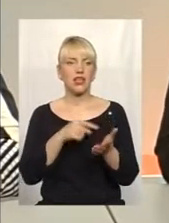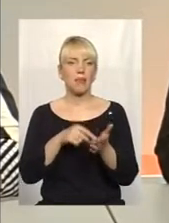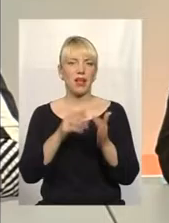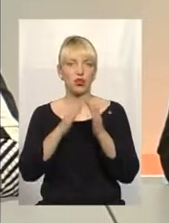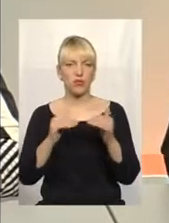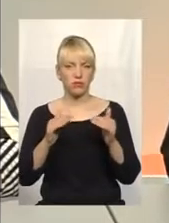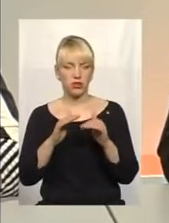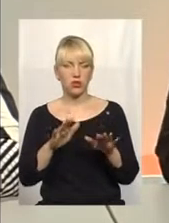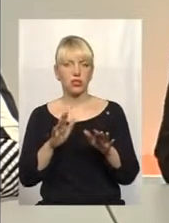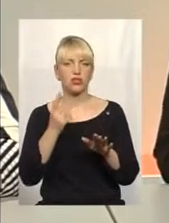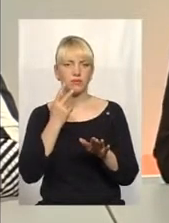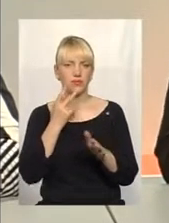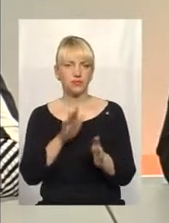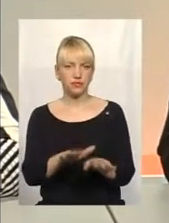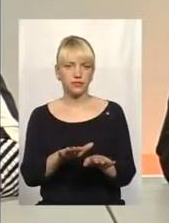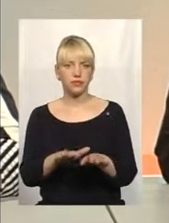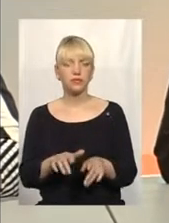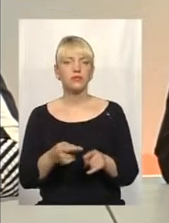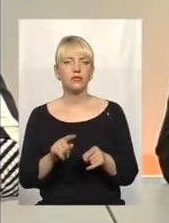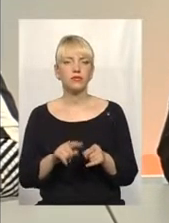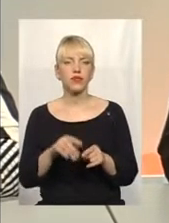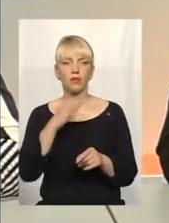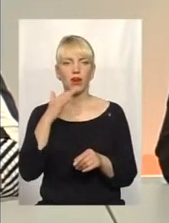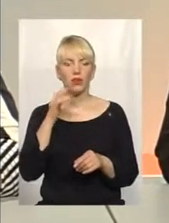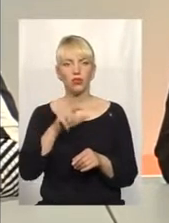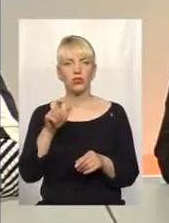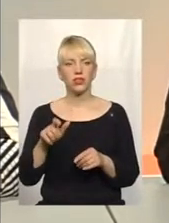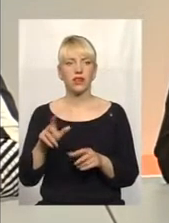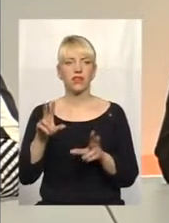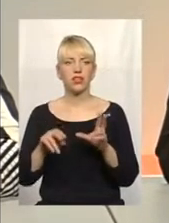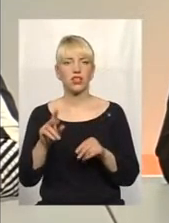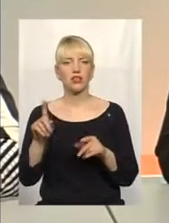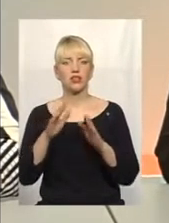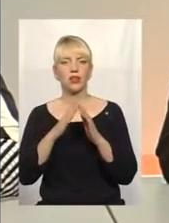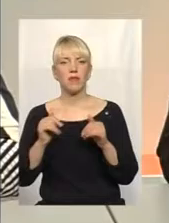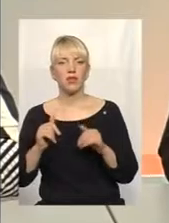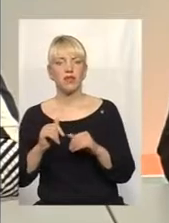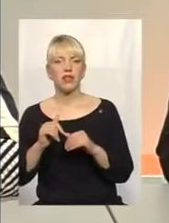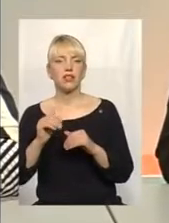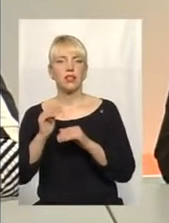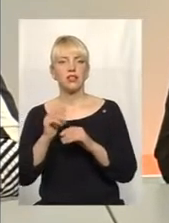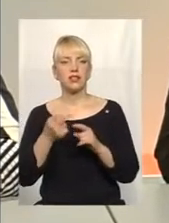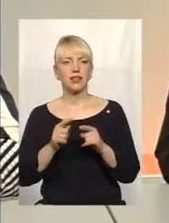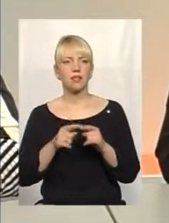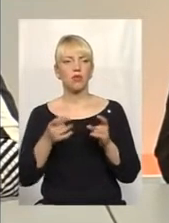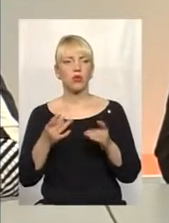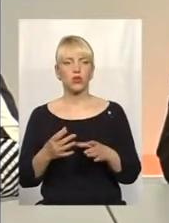теж є багато вимог. Ну, багато людей вважає, що наметове містечко, наметовий табір – це можна просто розмістити дітей